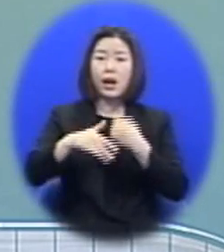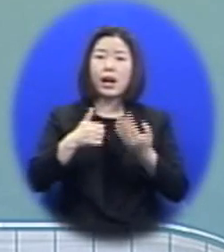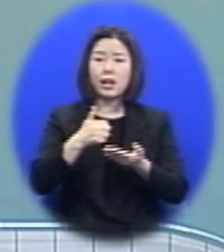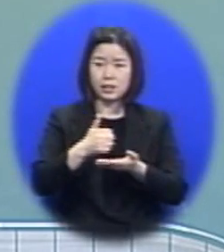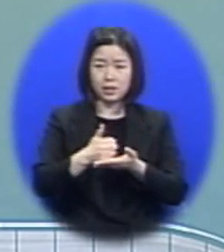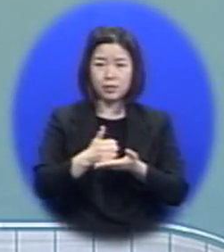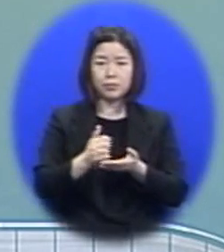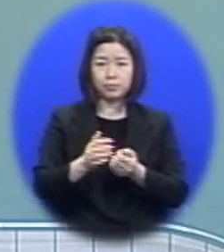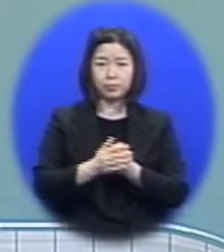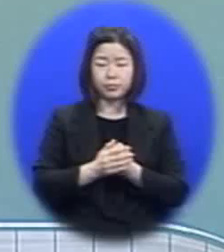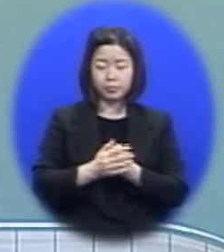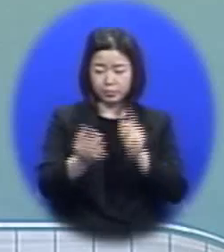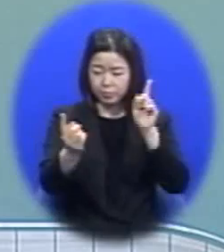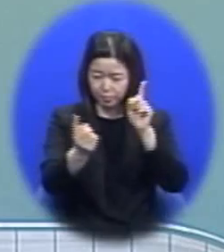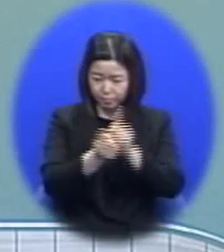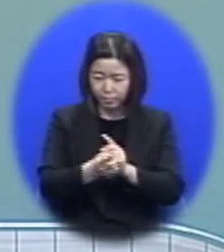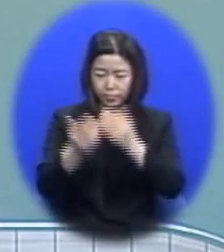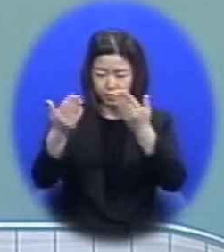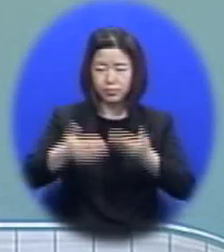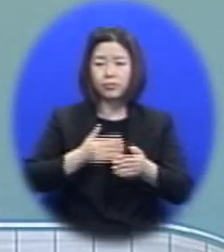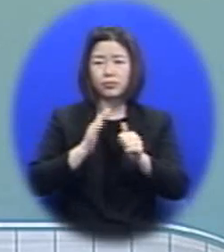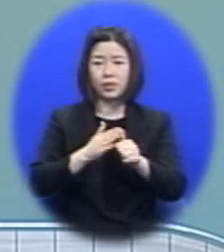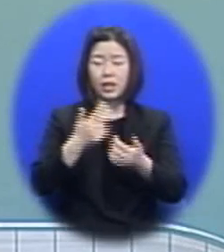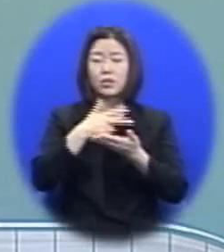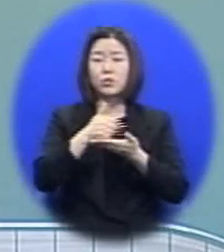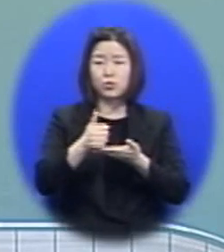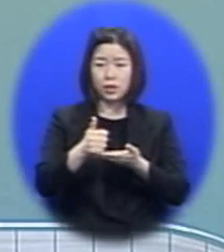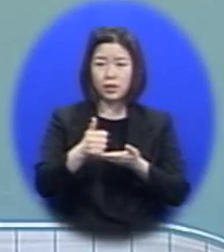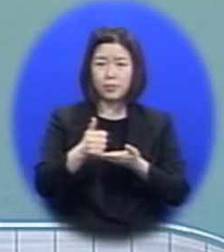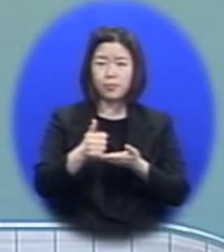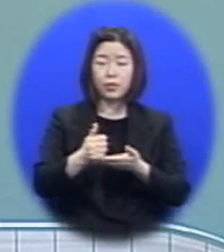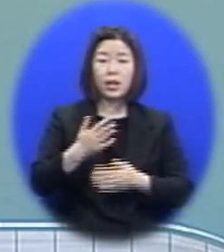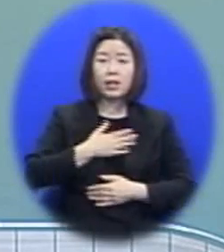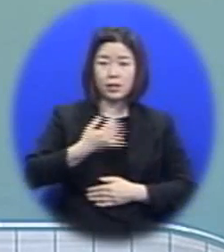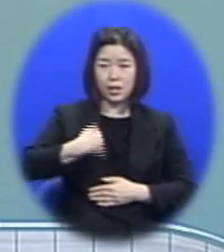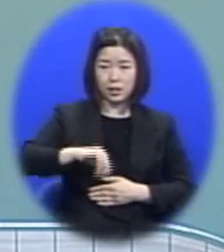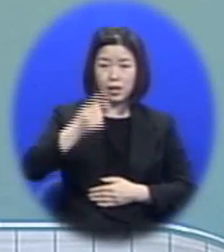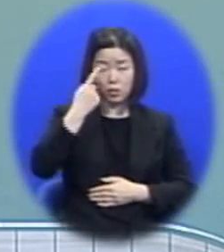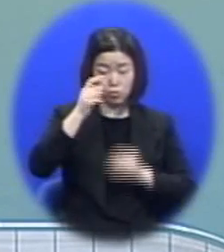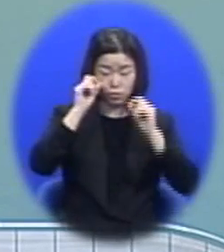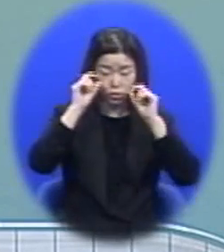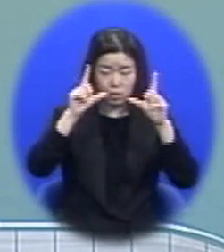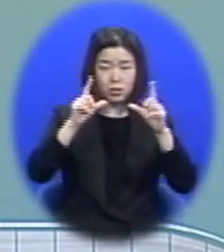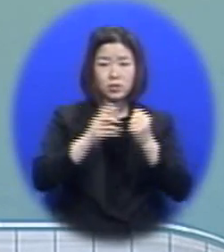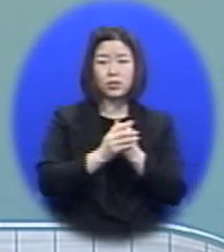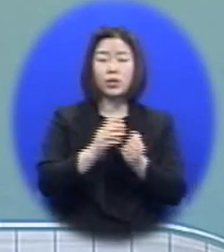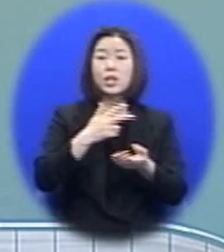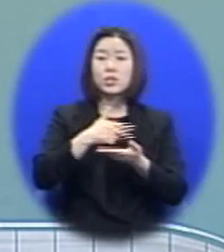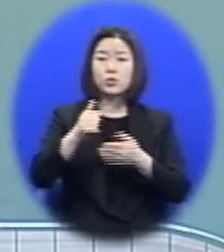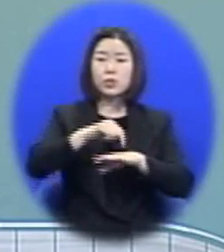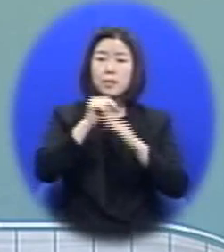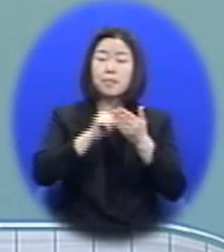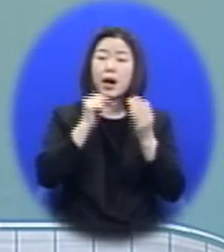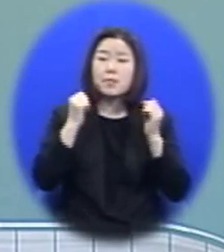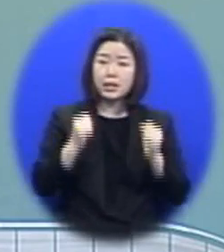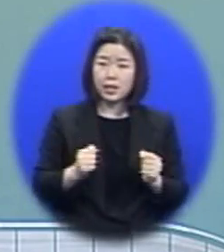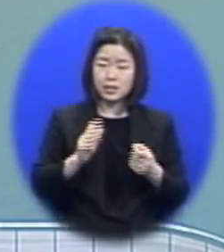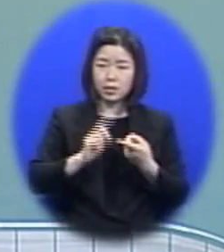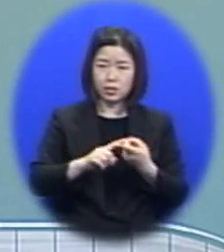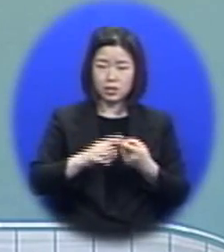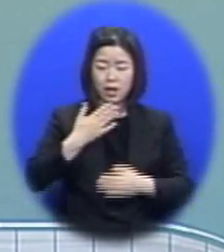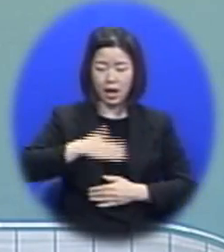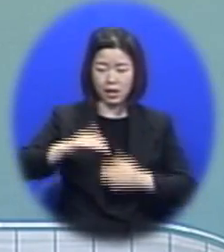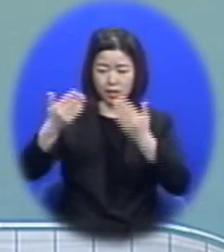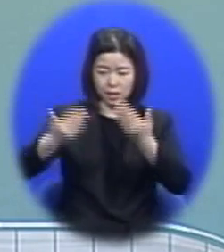하나님 만나게 해 주세요 주님 우리 딸의 눈을 열어서 주님이 마음에 계신 것을 알게 해